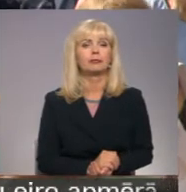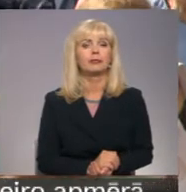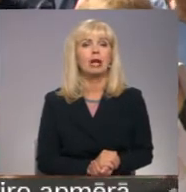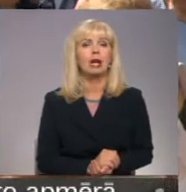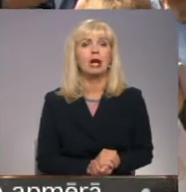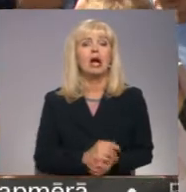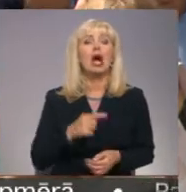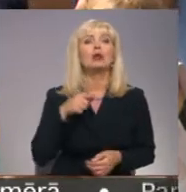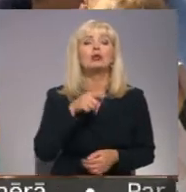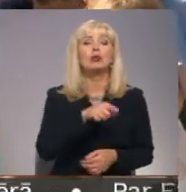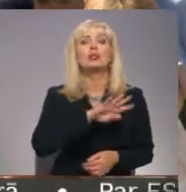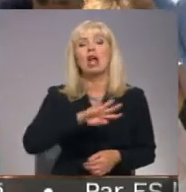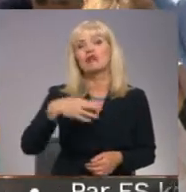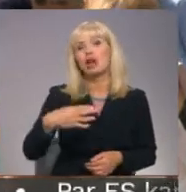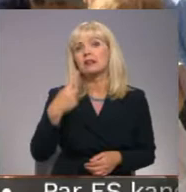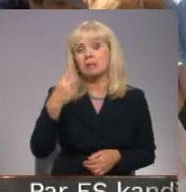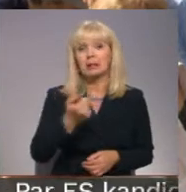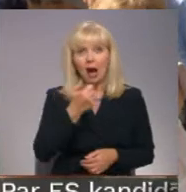Laikā no 1941. Līdz